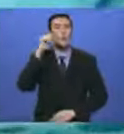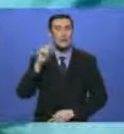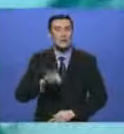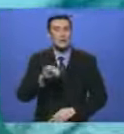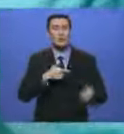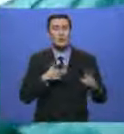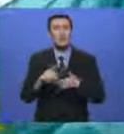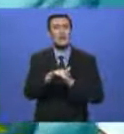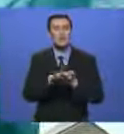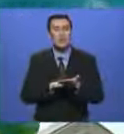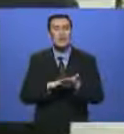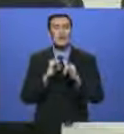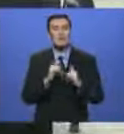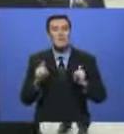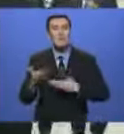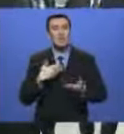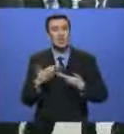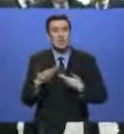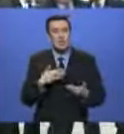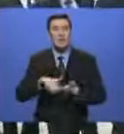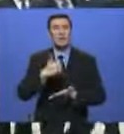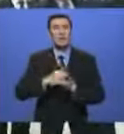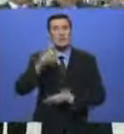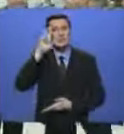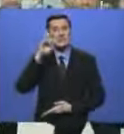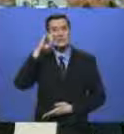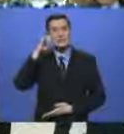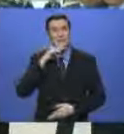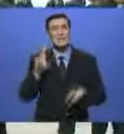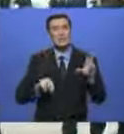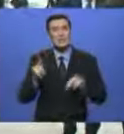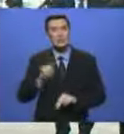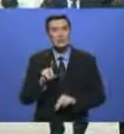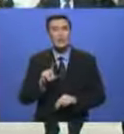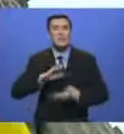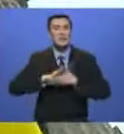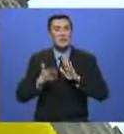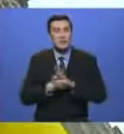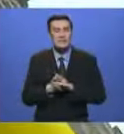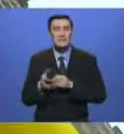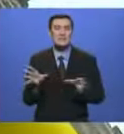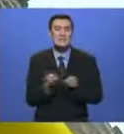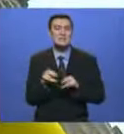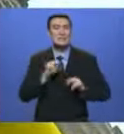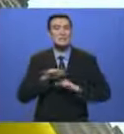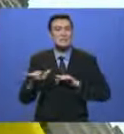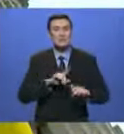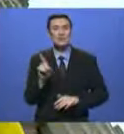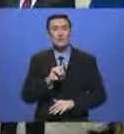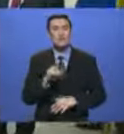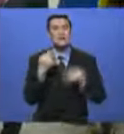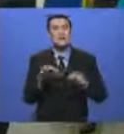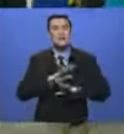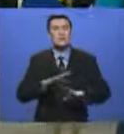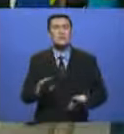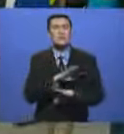и готов продолжать развивать отношения. Президент Казахстана выразил надежду прийти к координации совместных действий ради того, чтобы не